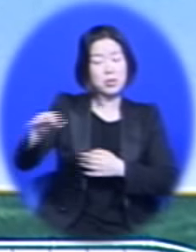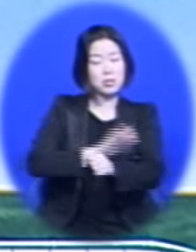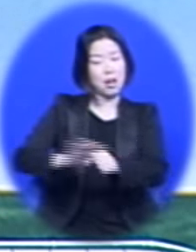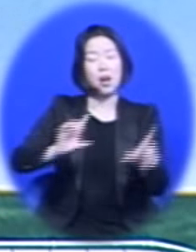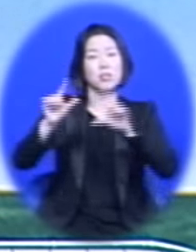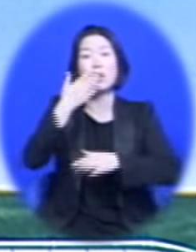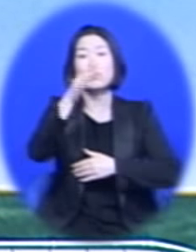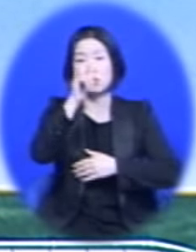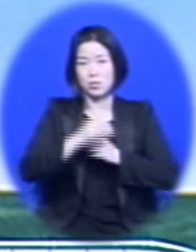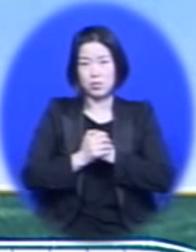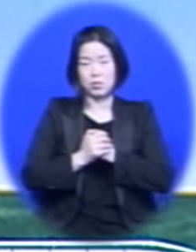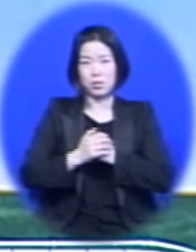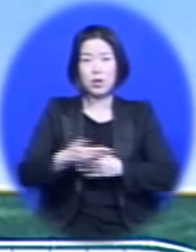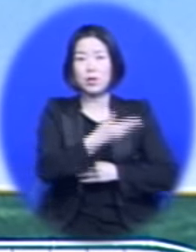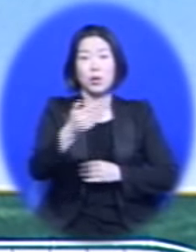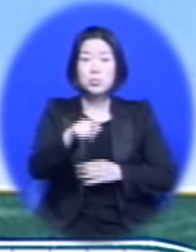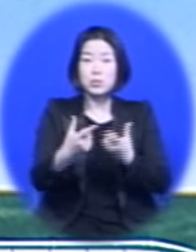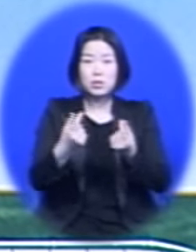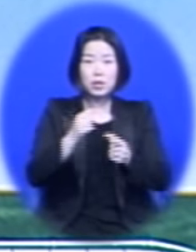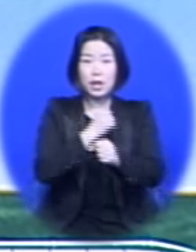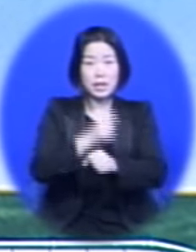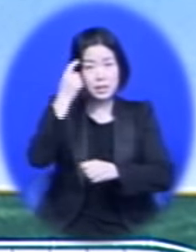있습니다. 여러분은 그렇게 하시겠습니까?